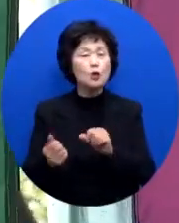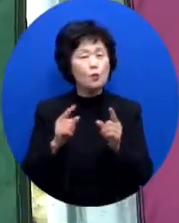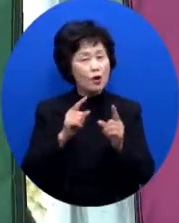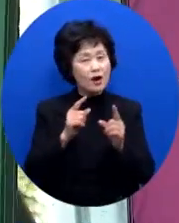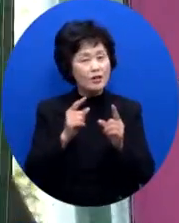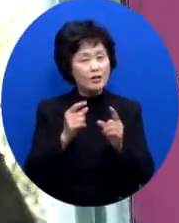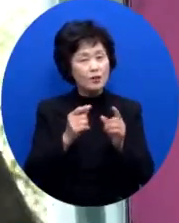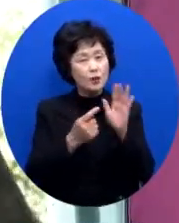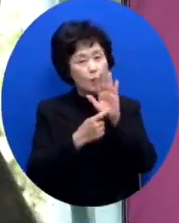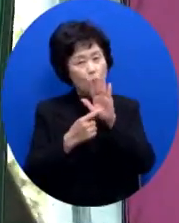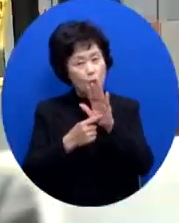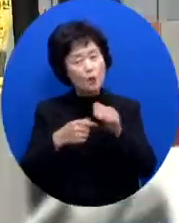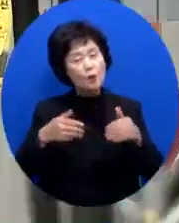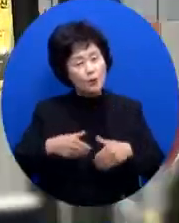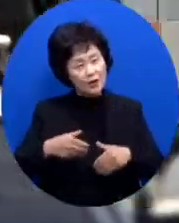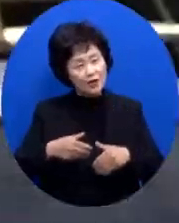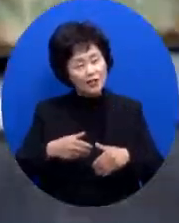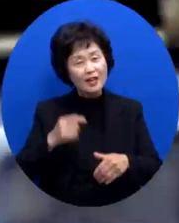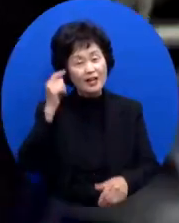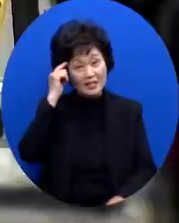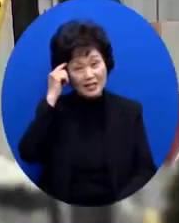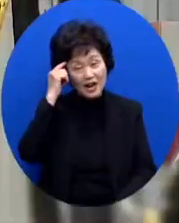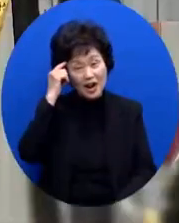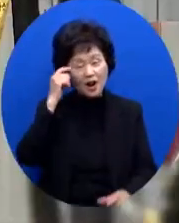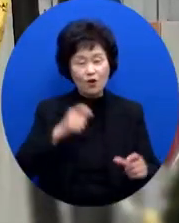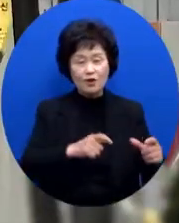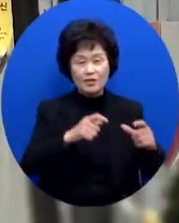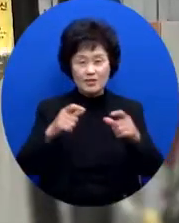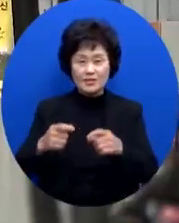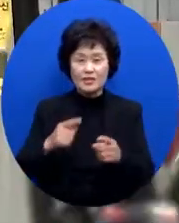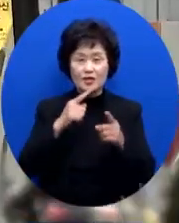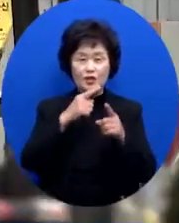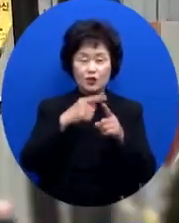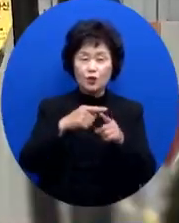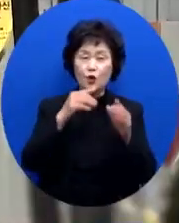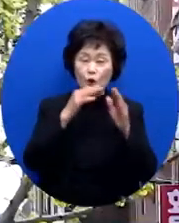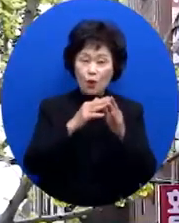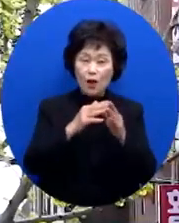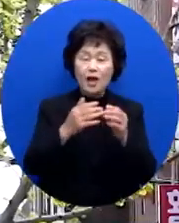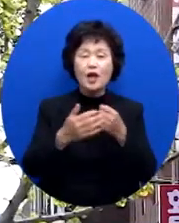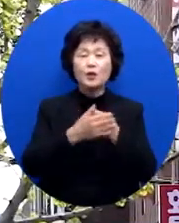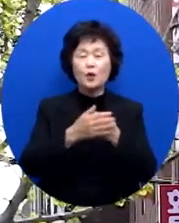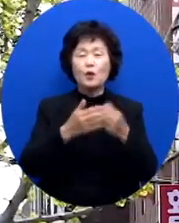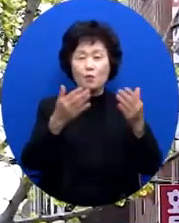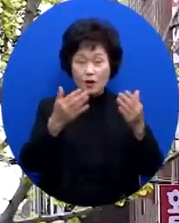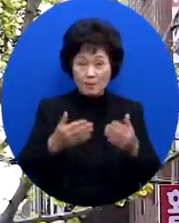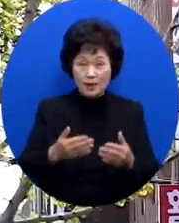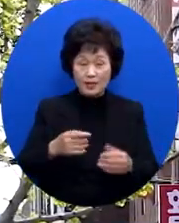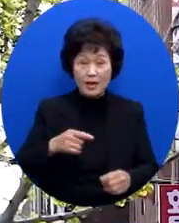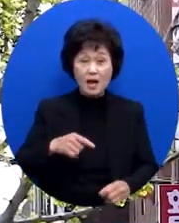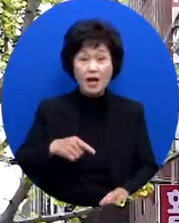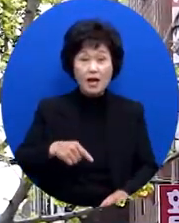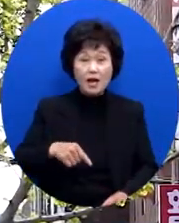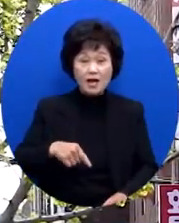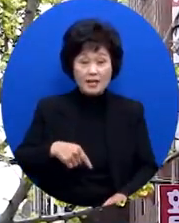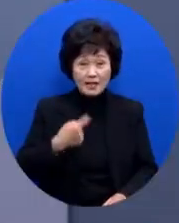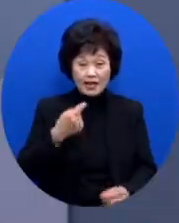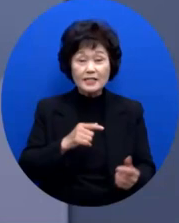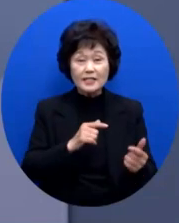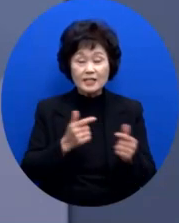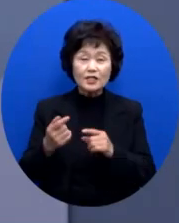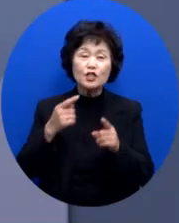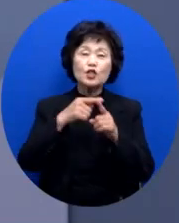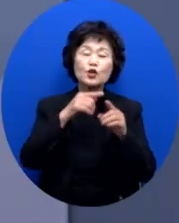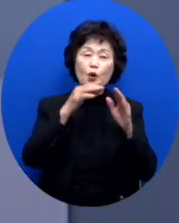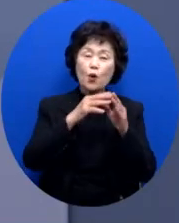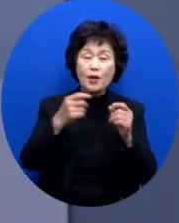됐죠. 그래서 각 지역 교회들 협조를 얻어서 교회 자기 교회 근처에 그 배너를 달